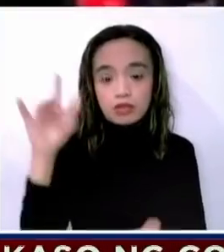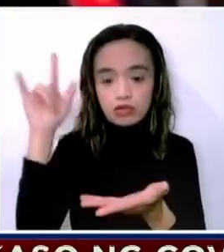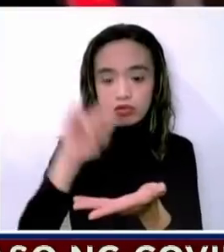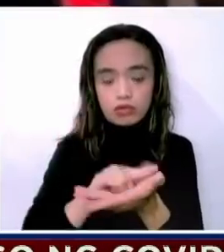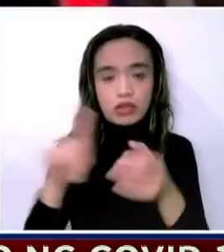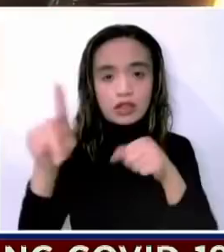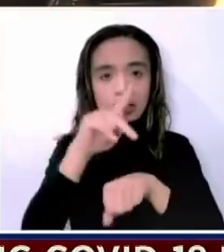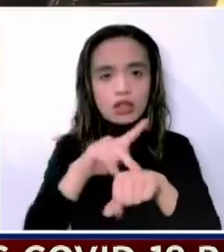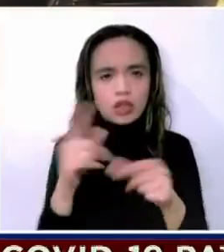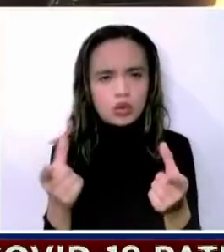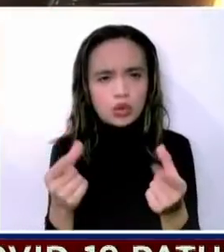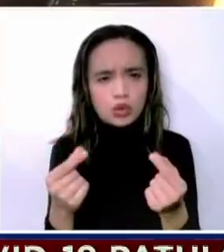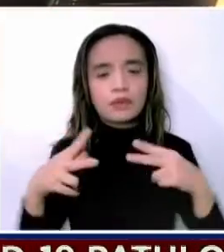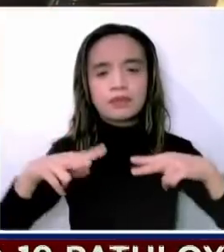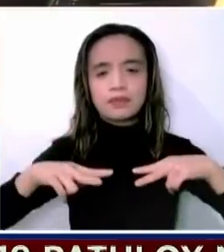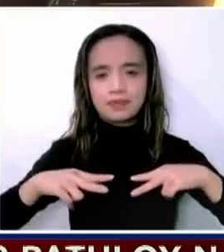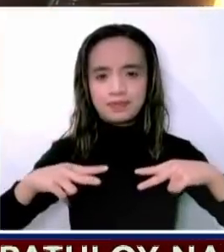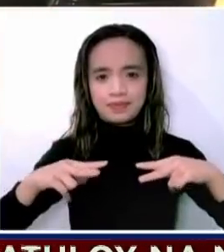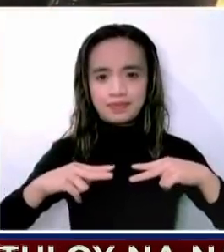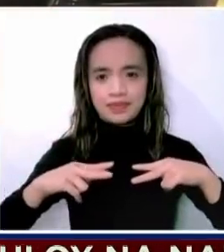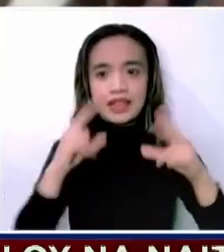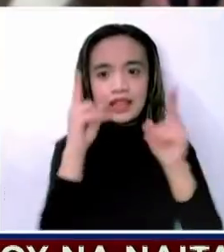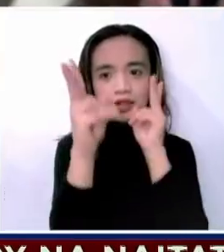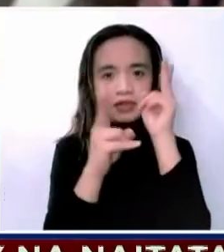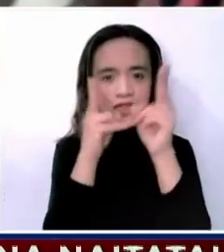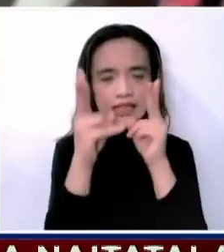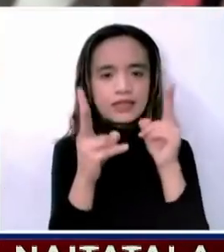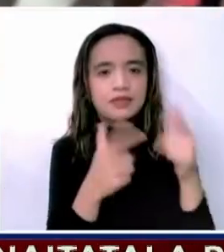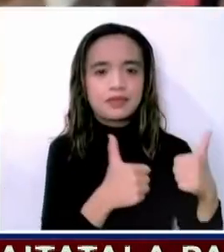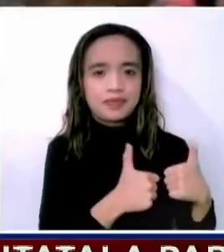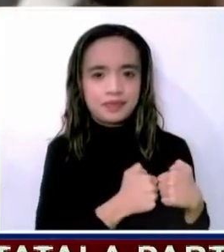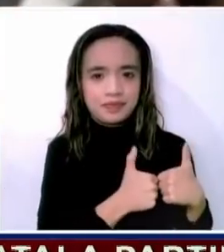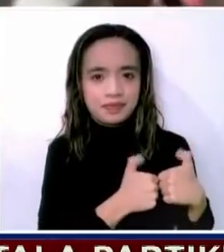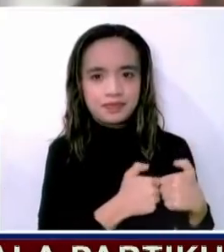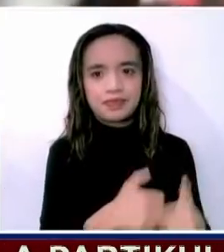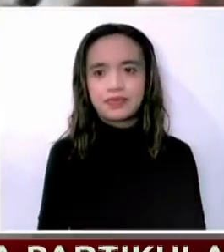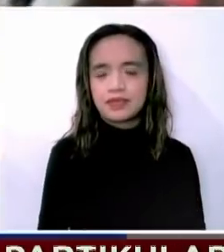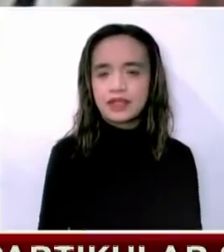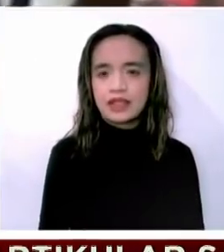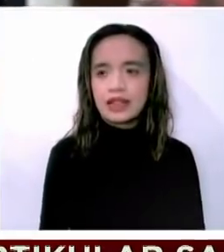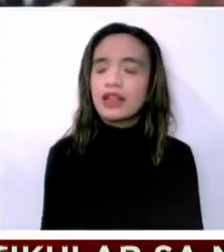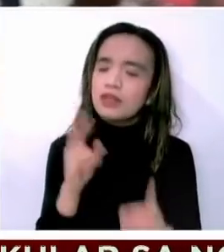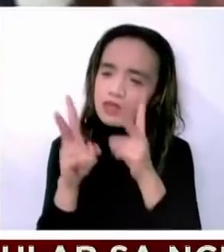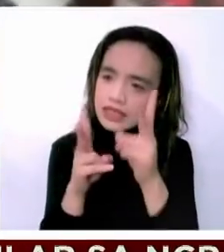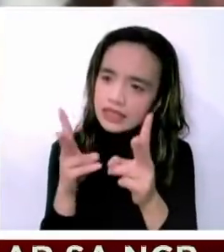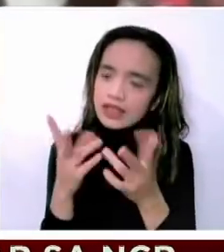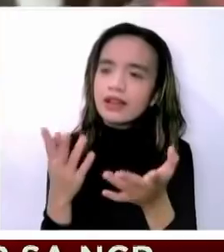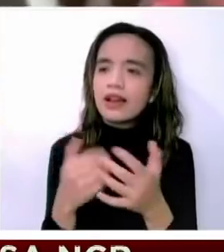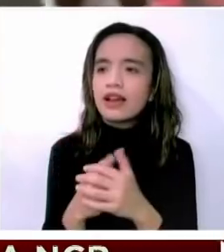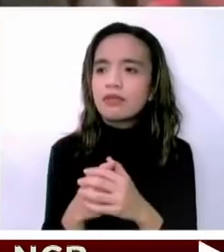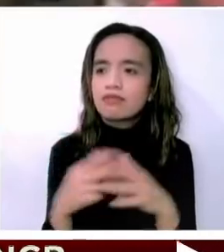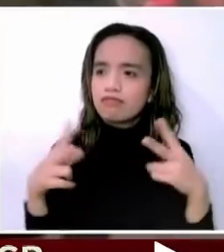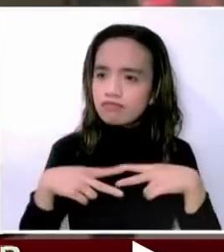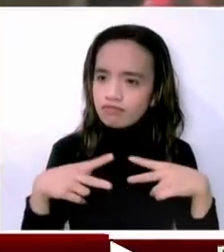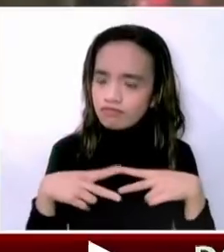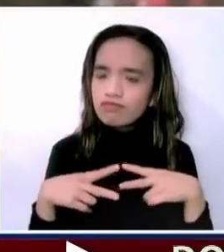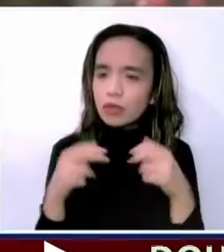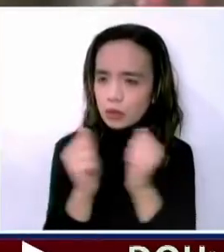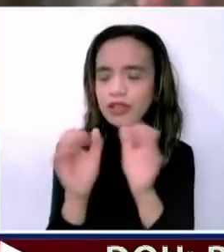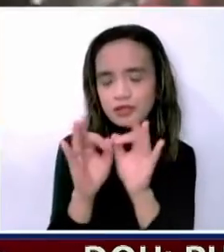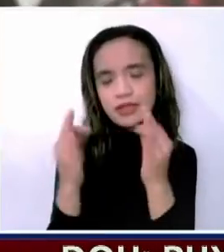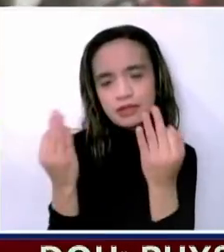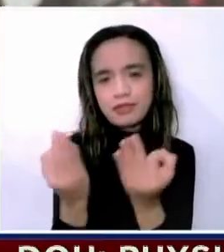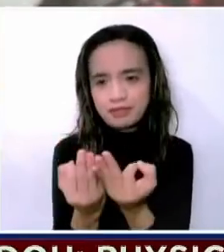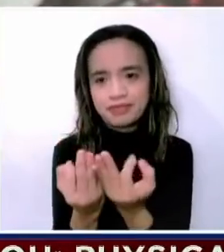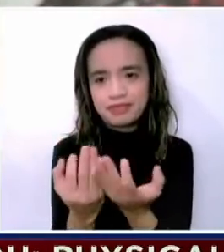para magbakasyon at bisitahin ang girlfriend. Visiting and vacation, plus we got some family issues that